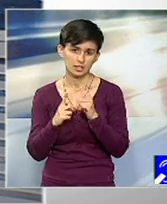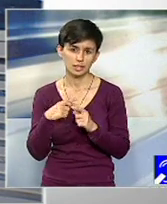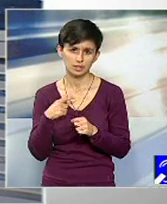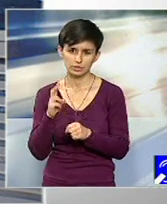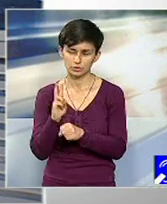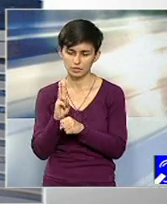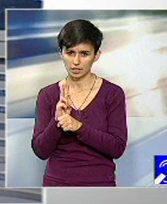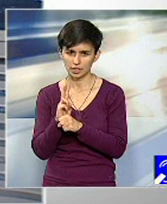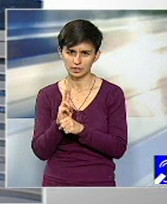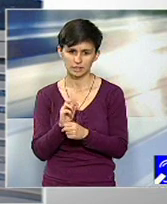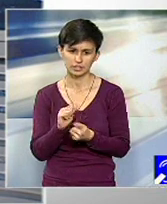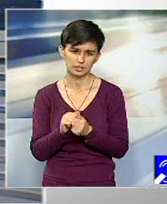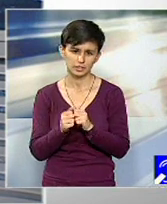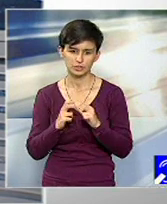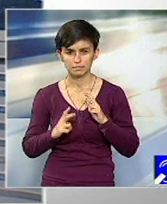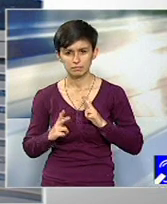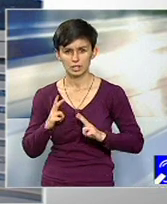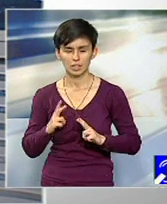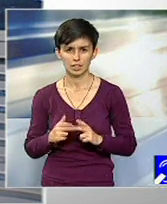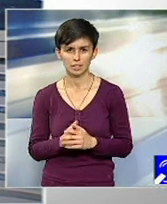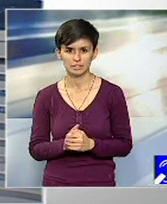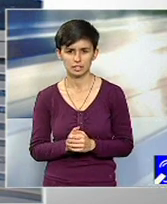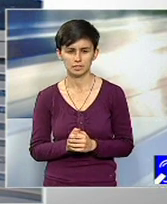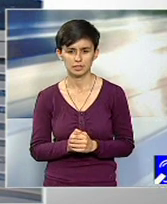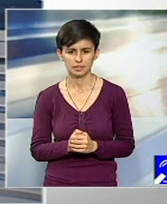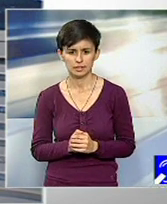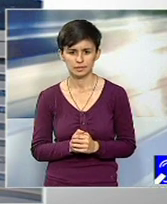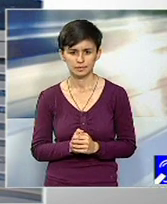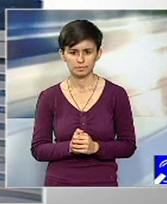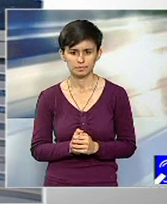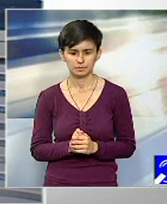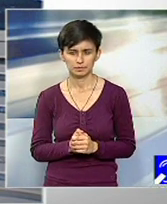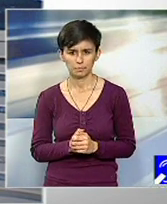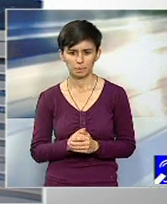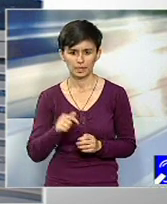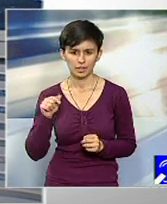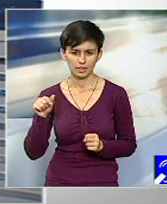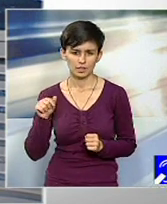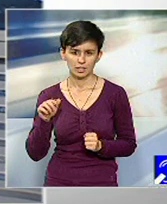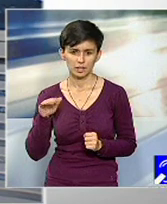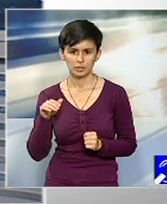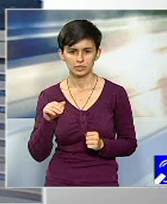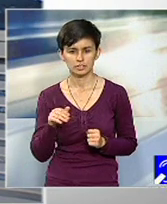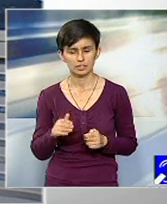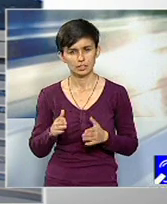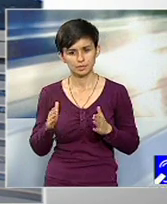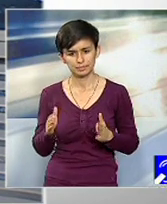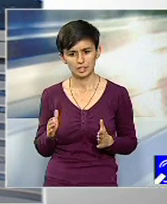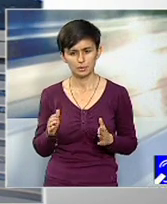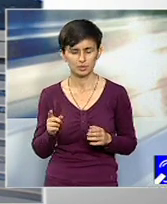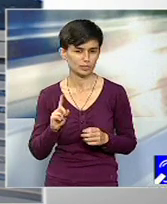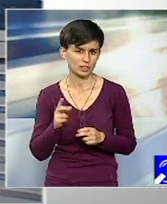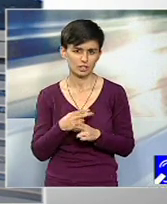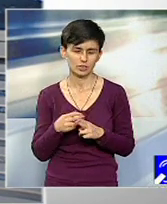sau în momentul în care sunt relaxați. Deci asta înseamnă că sunt predispuși la această postură incorrectă. E, nu